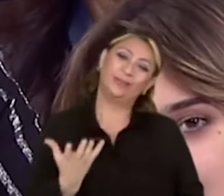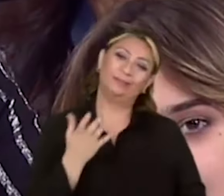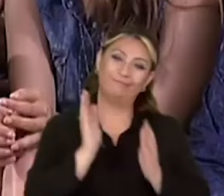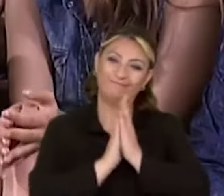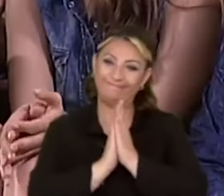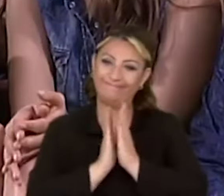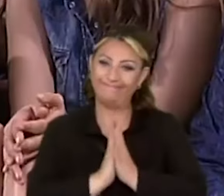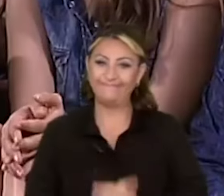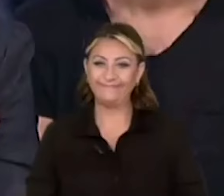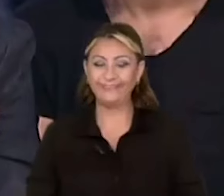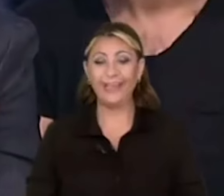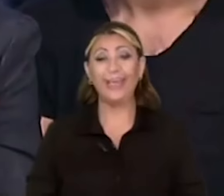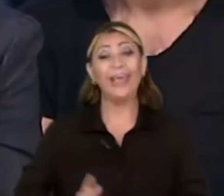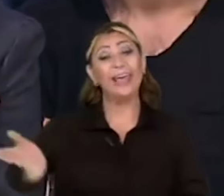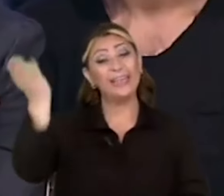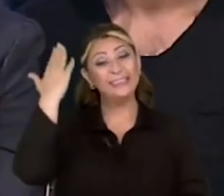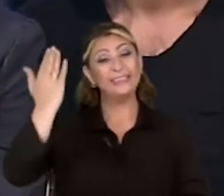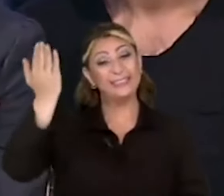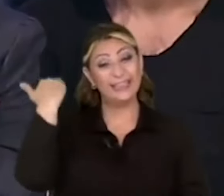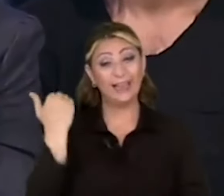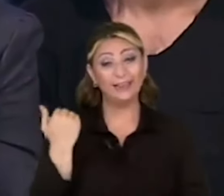ederim. Peki eskiden